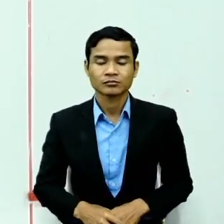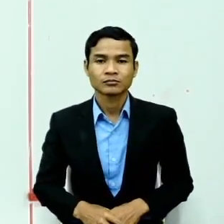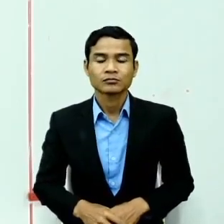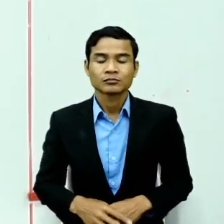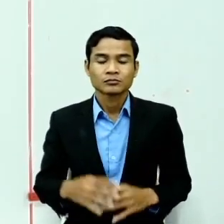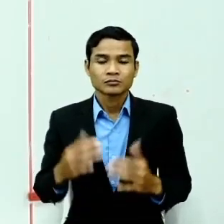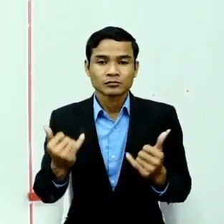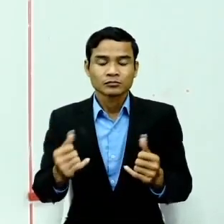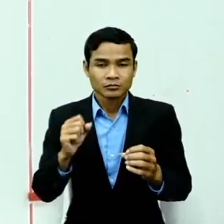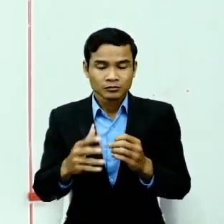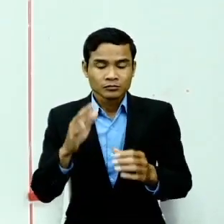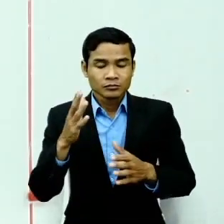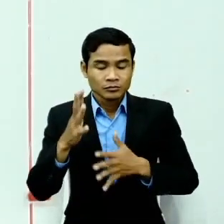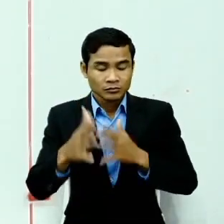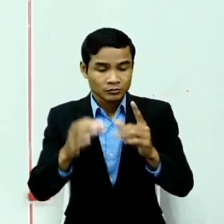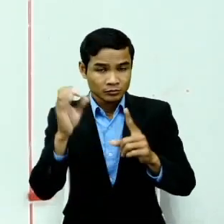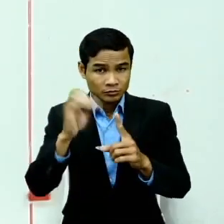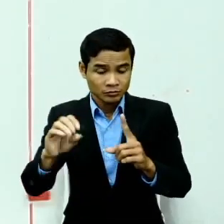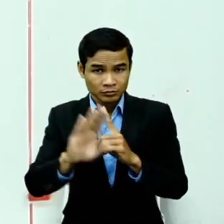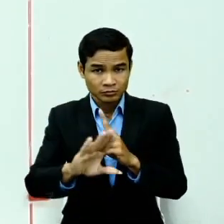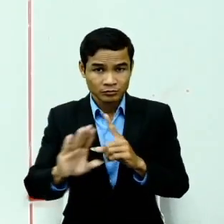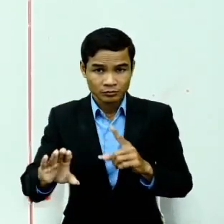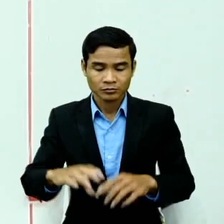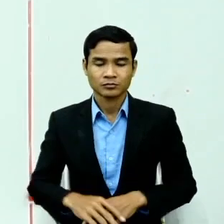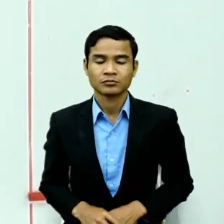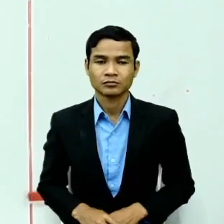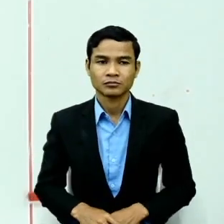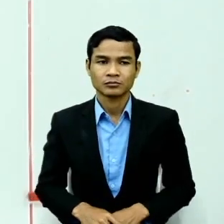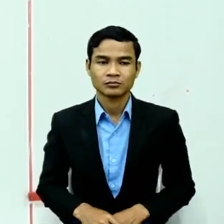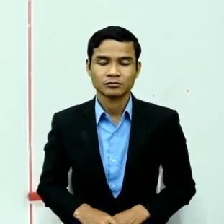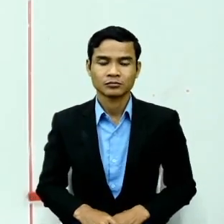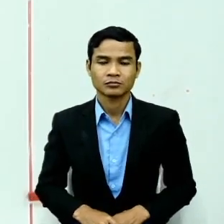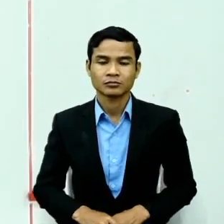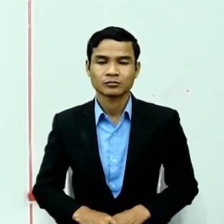cha là con tay là bạc được luôn ấy nó con